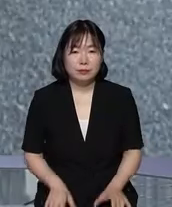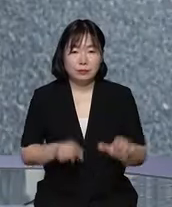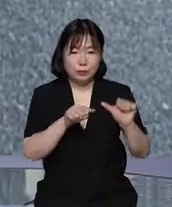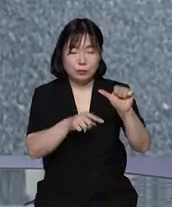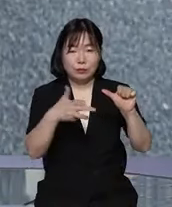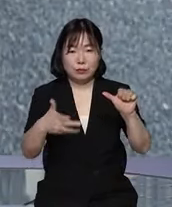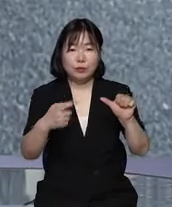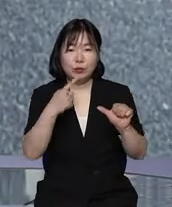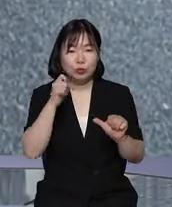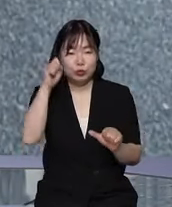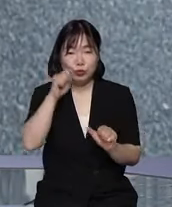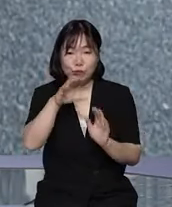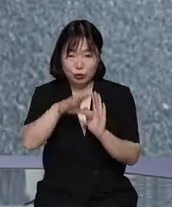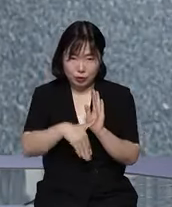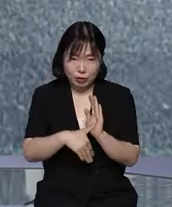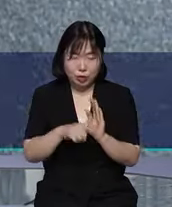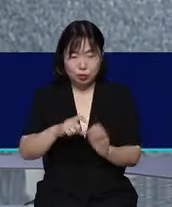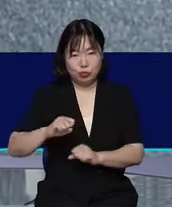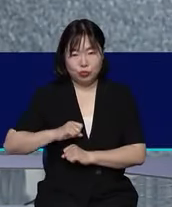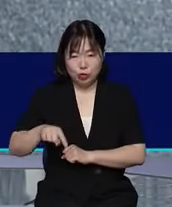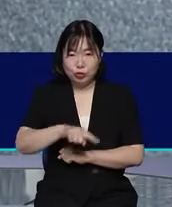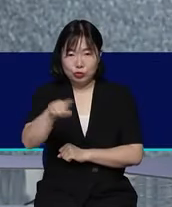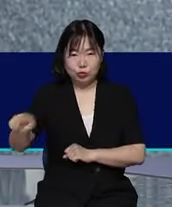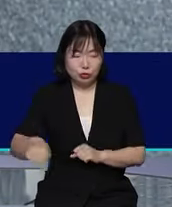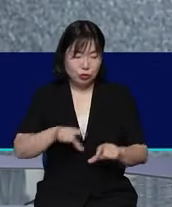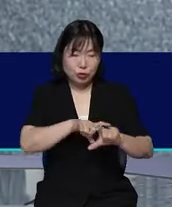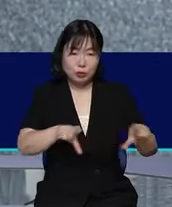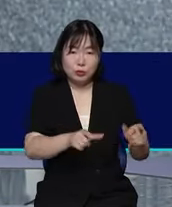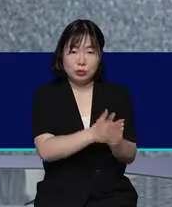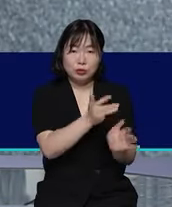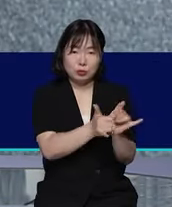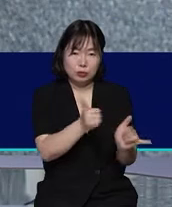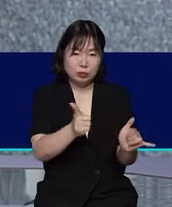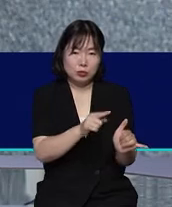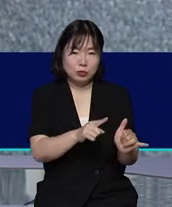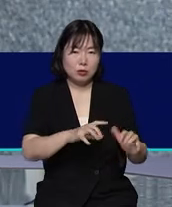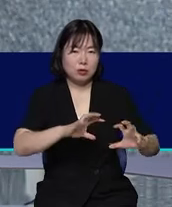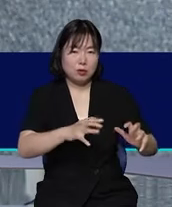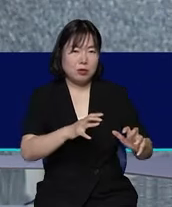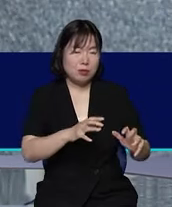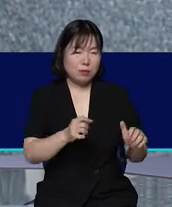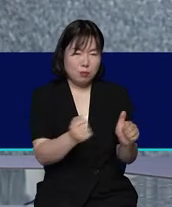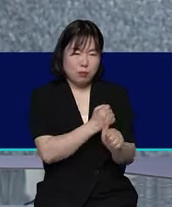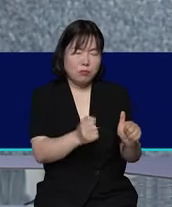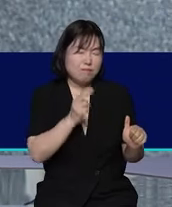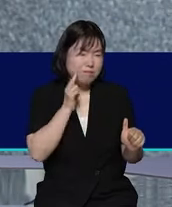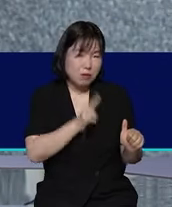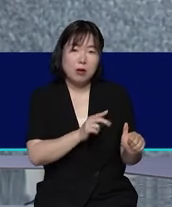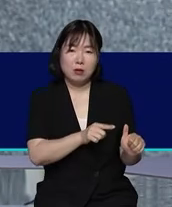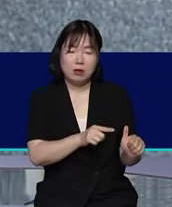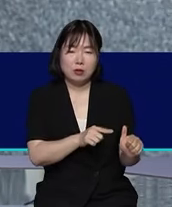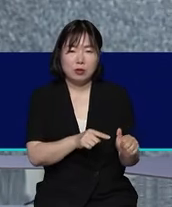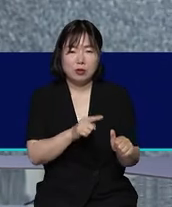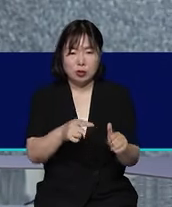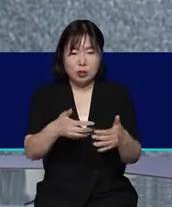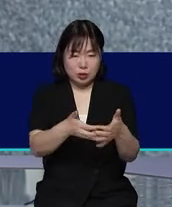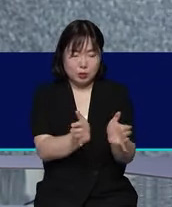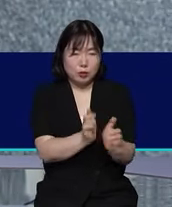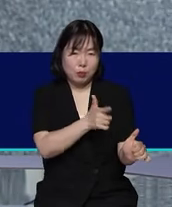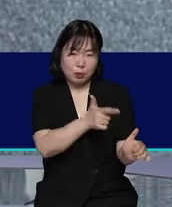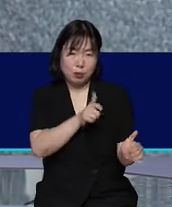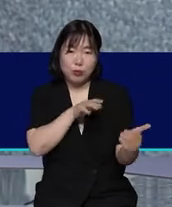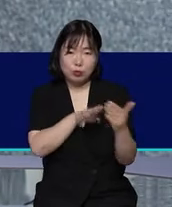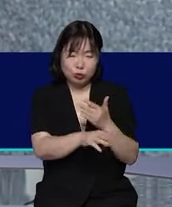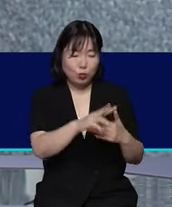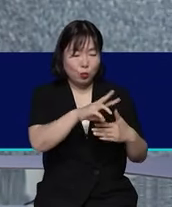518 민주화운동 당시 개구는 비무장 시민들에게 심각한 국가 폭력을 저질렀습니다 도청 집단 발포 이후